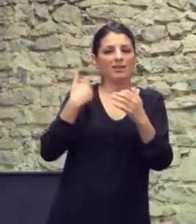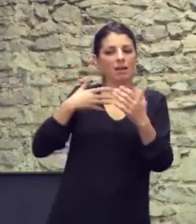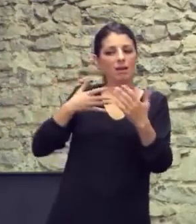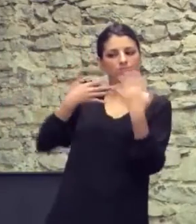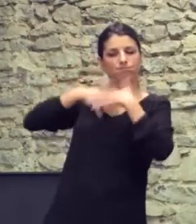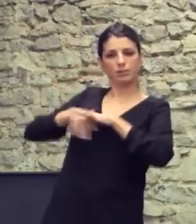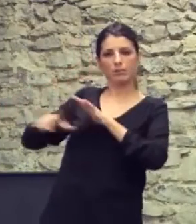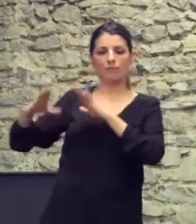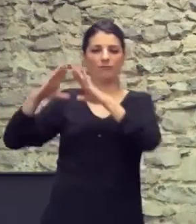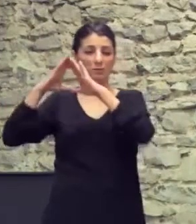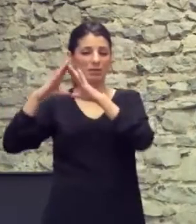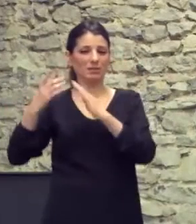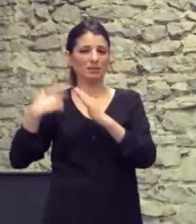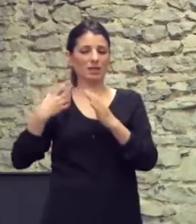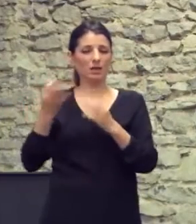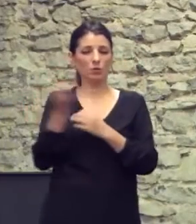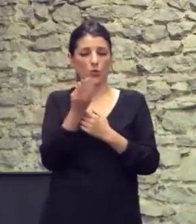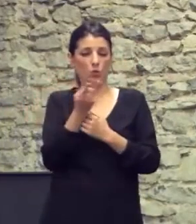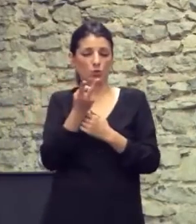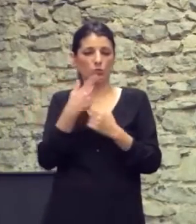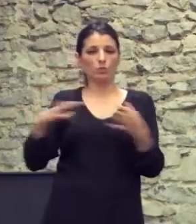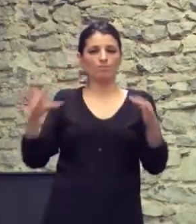uste dut kasu batzutan